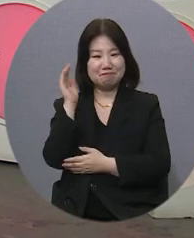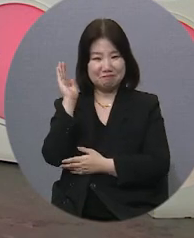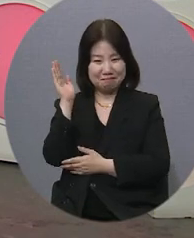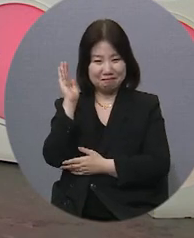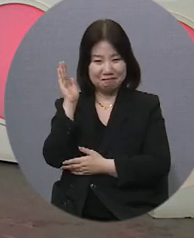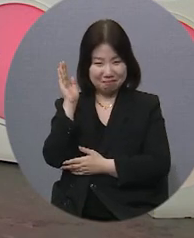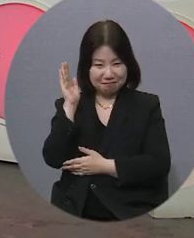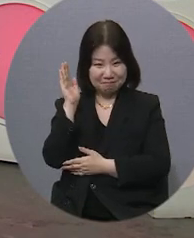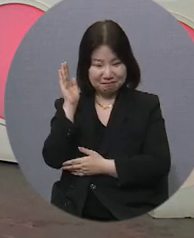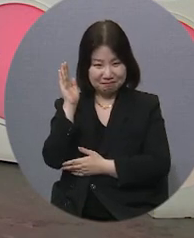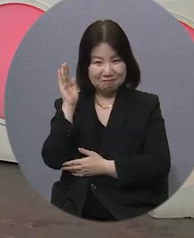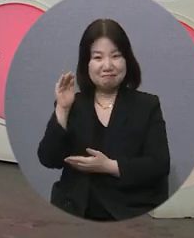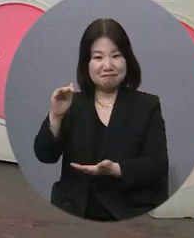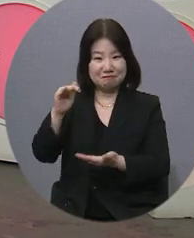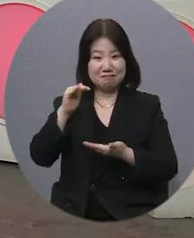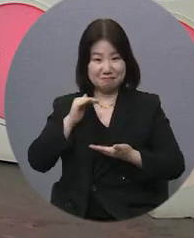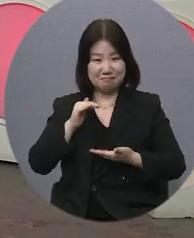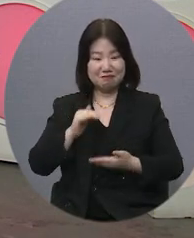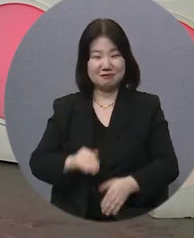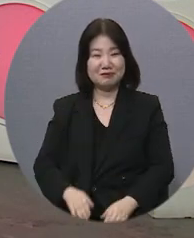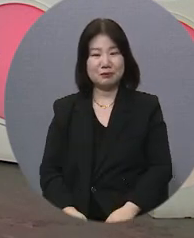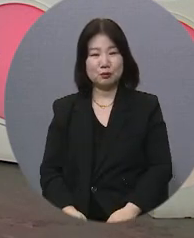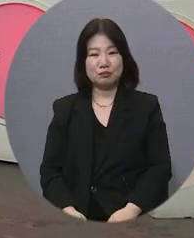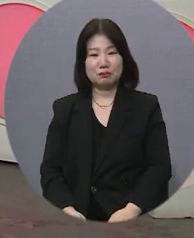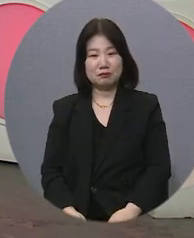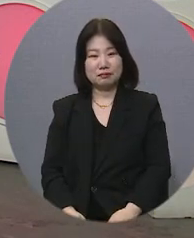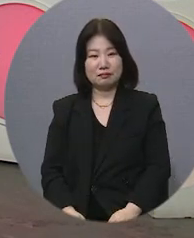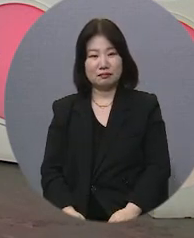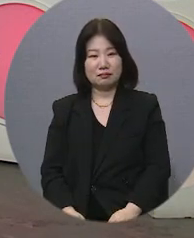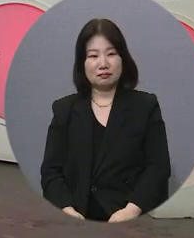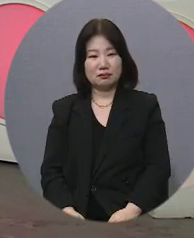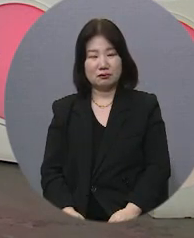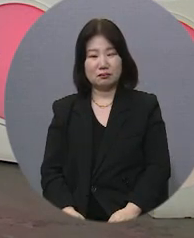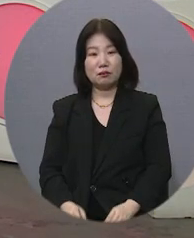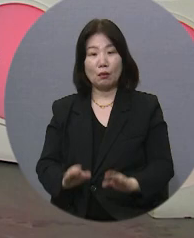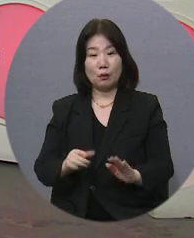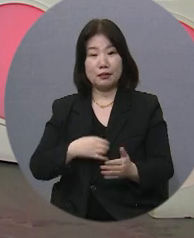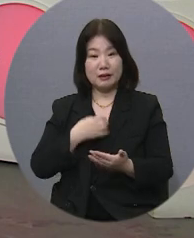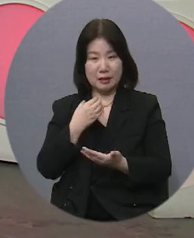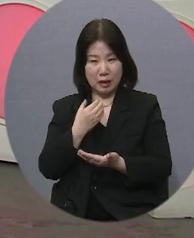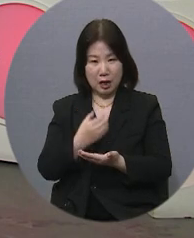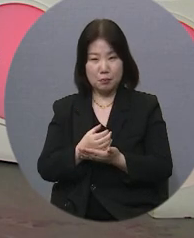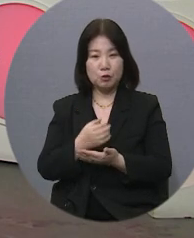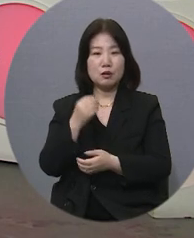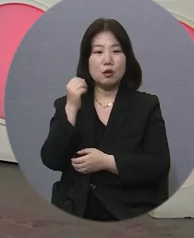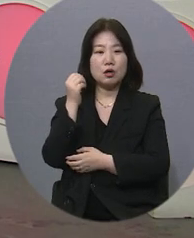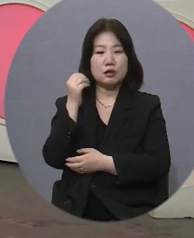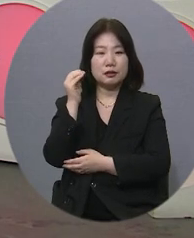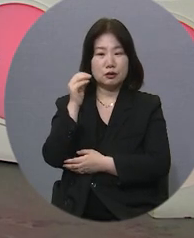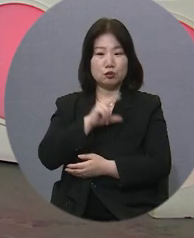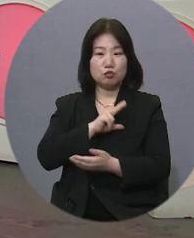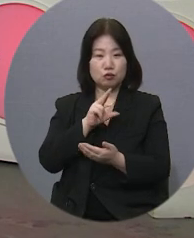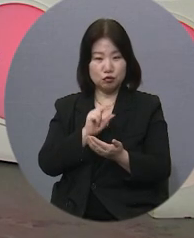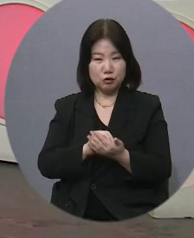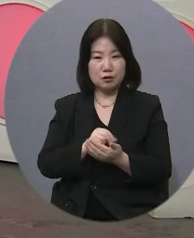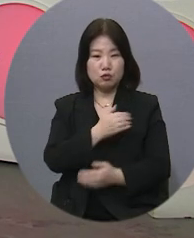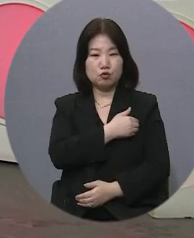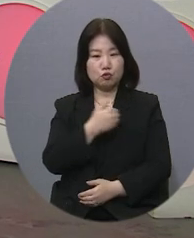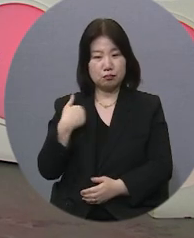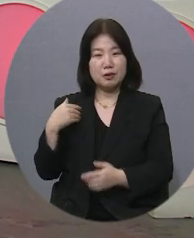여정인 씨께서 감동 사연 한번 들려주겠습니다. 자, 오늘의 감동 사연 주제는요,